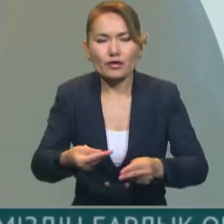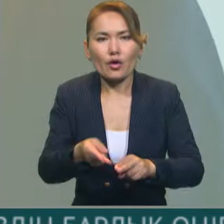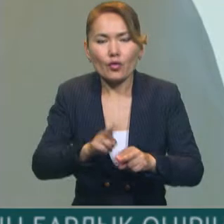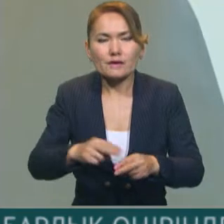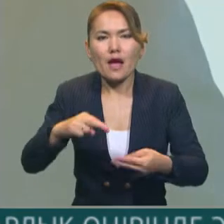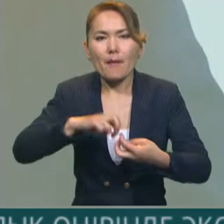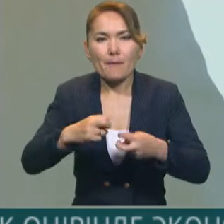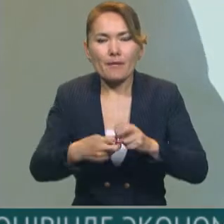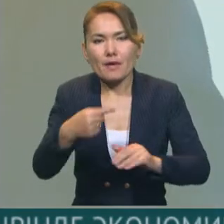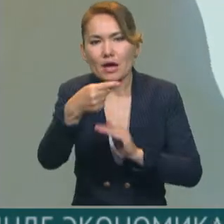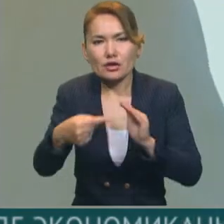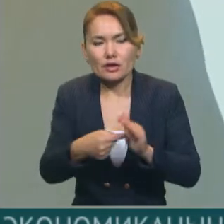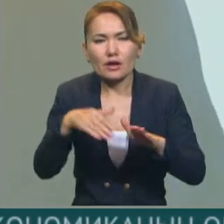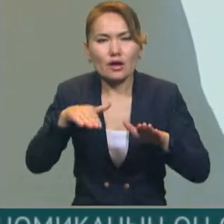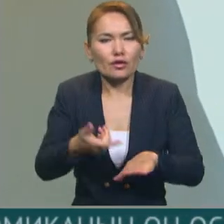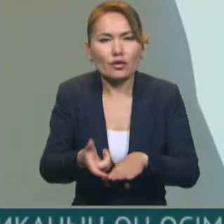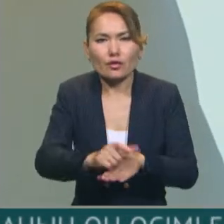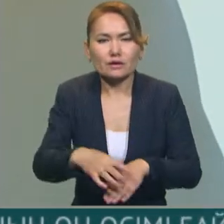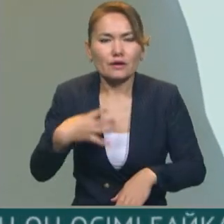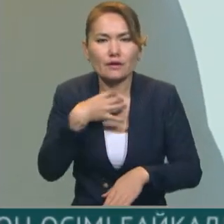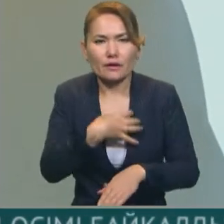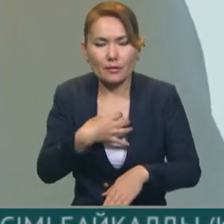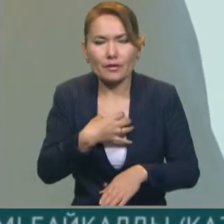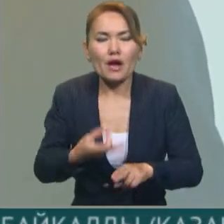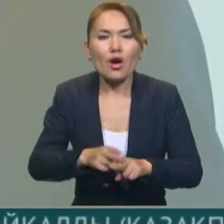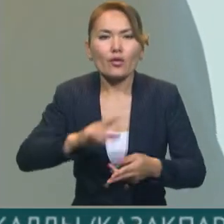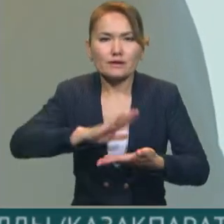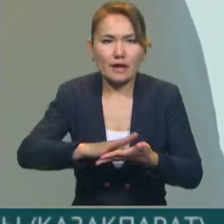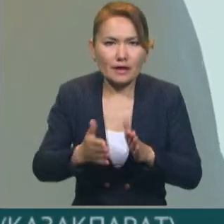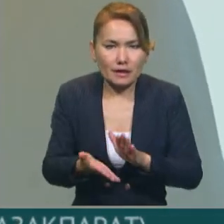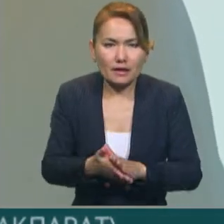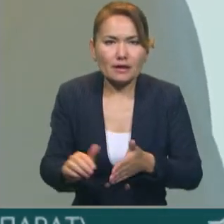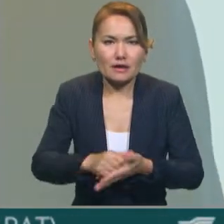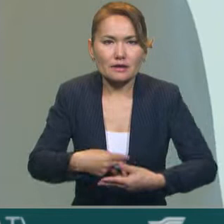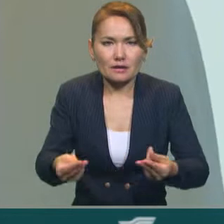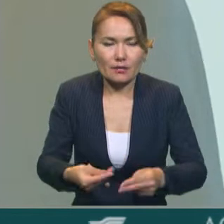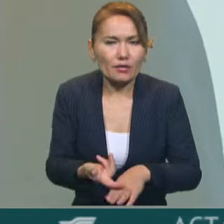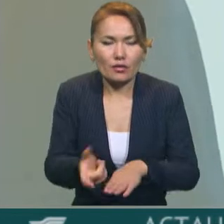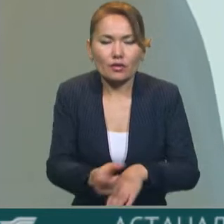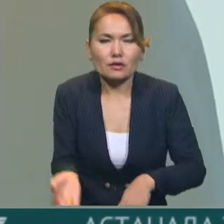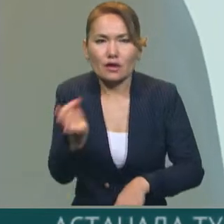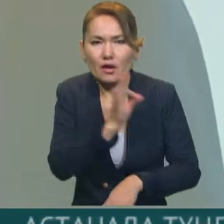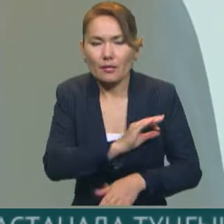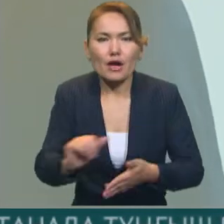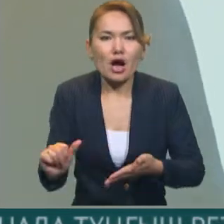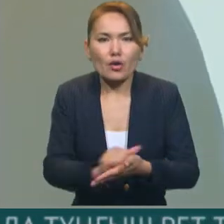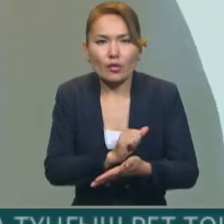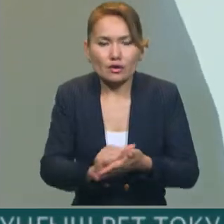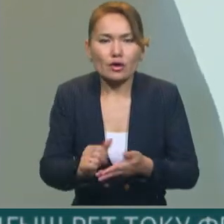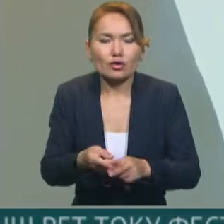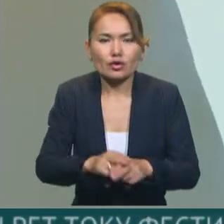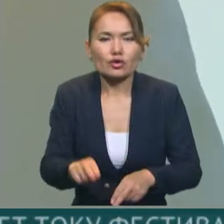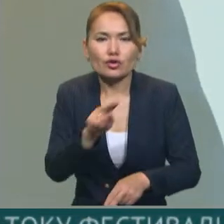мәселеге жетемен берілгені ерекше әсер етті. Демек, келісімнің берер мол деуге негіз. Сонымен қатар құжаттың қазіргі кезде төнуі